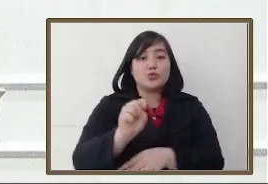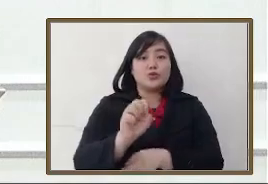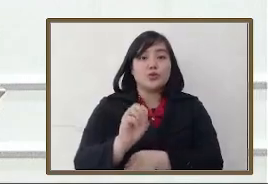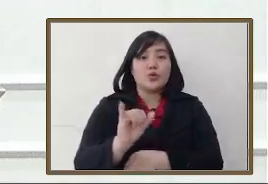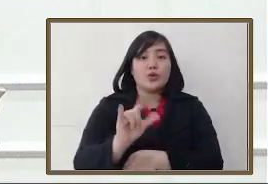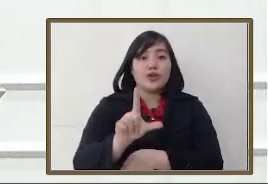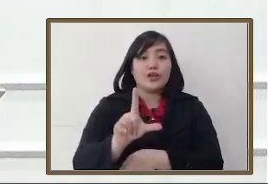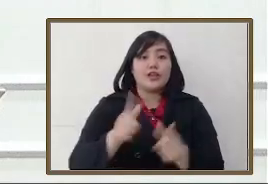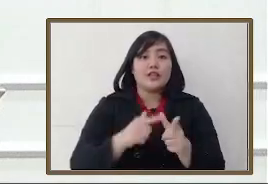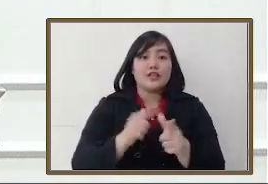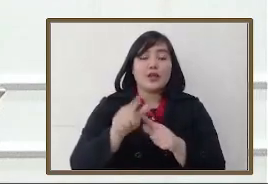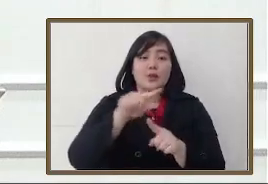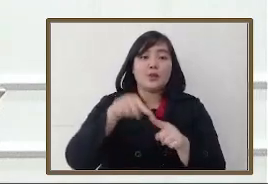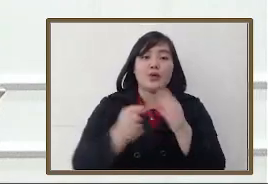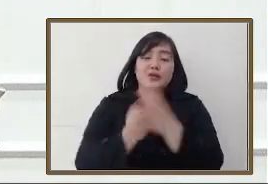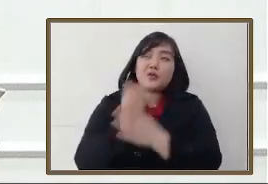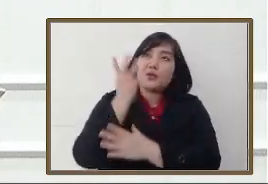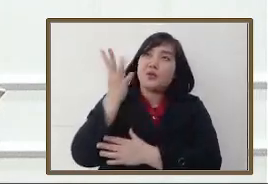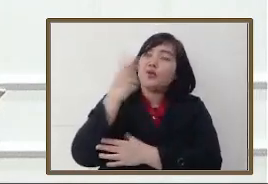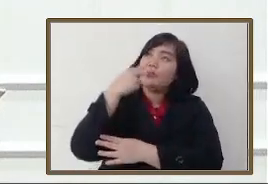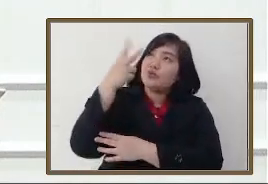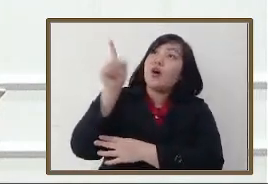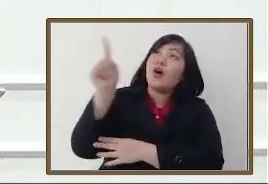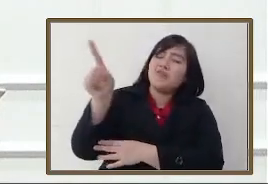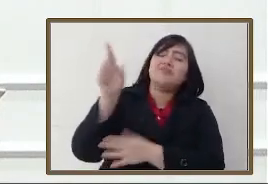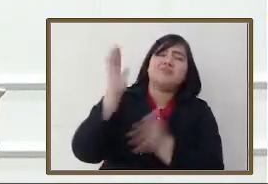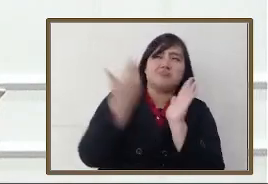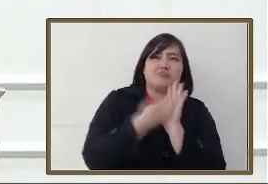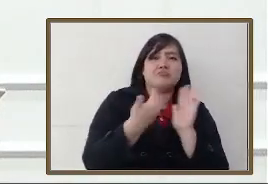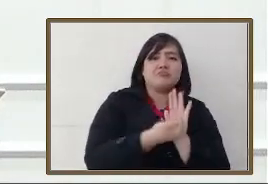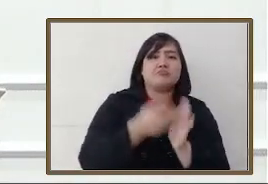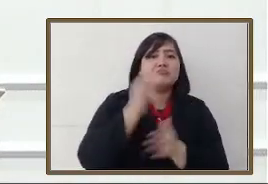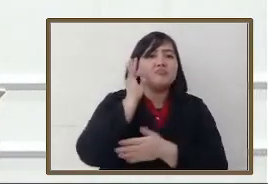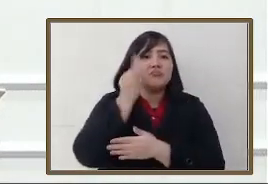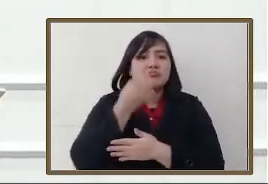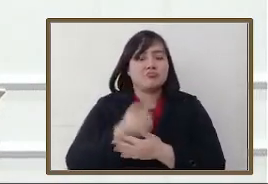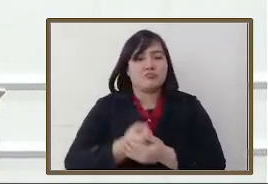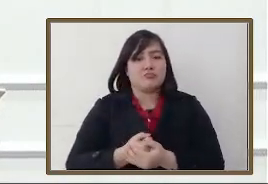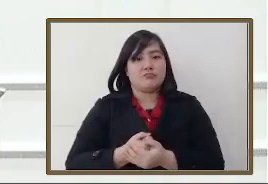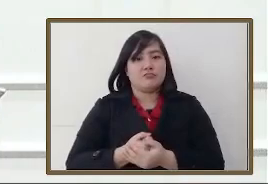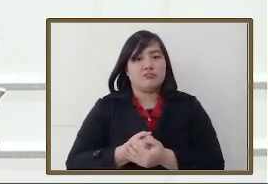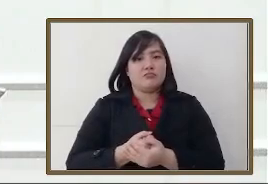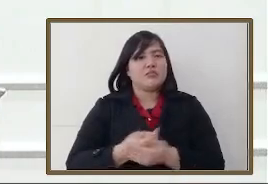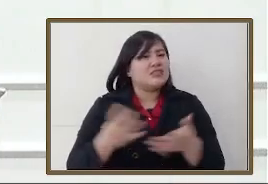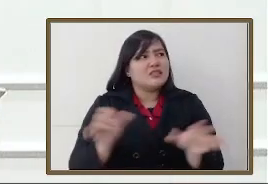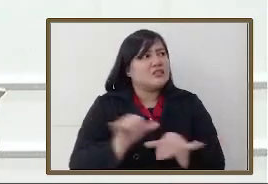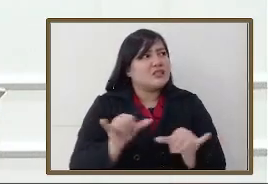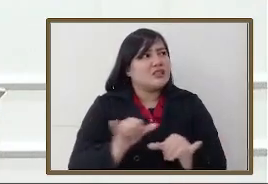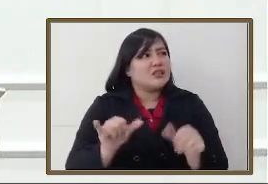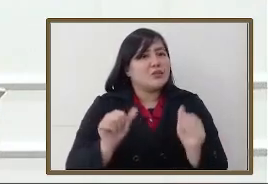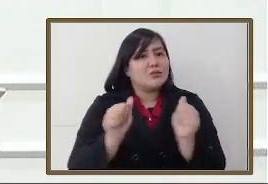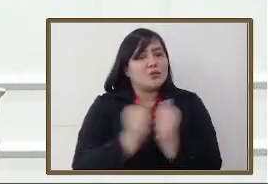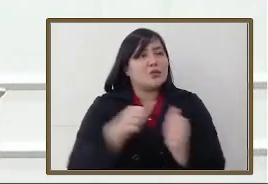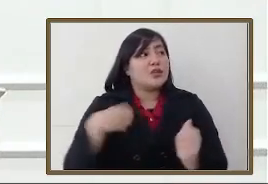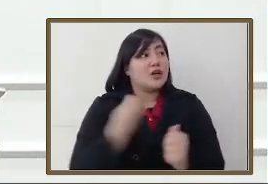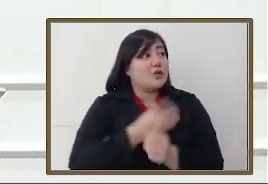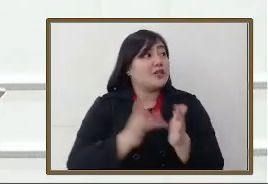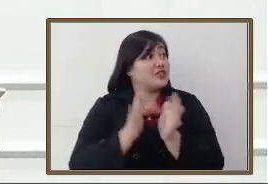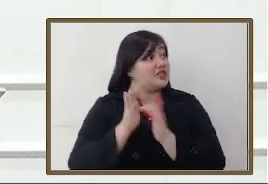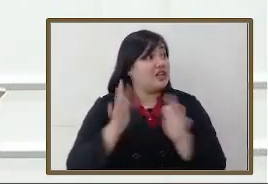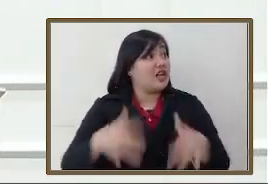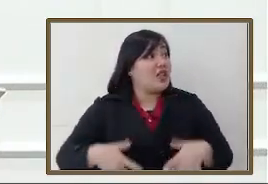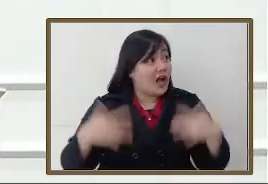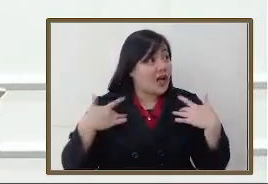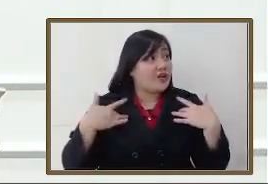magsabi, Kristiyano ako, mag-claim ka, ipagpipilitan mo, Kristiyano, kahit nagmumura ka, kahit nagsasabong, kahit kung ano nung ginagawa mo sa bahay